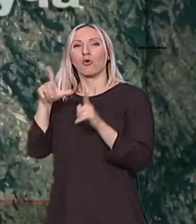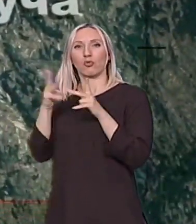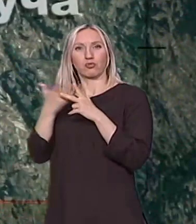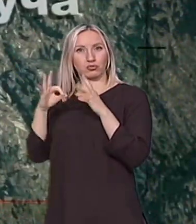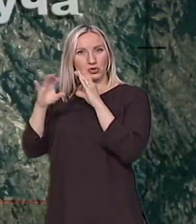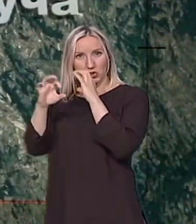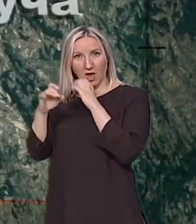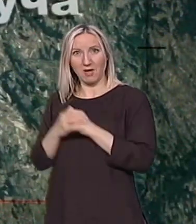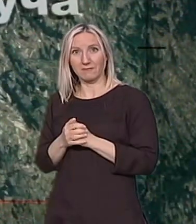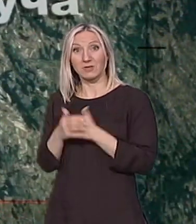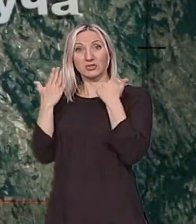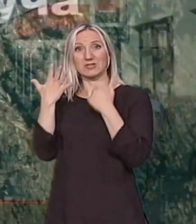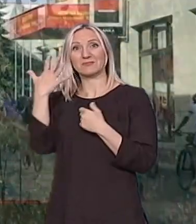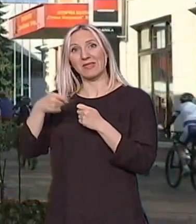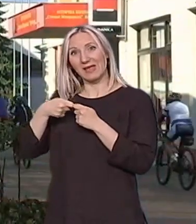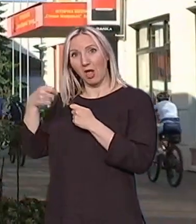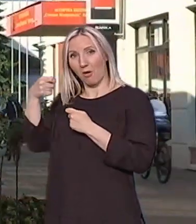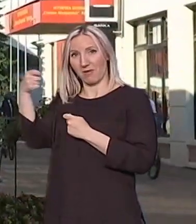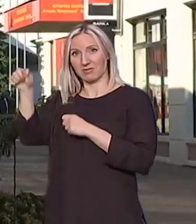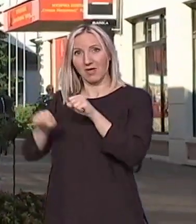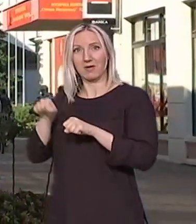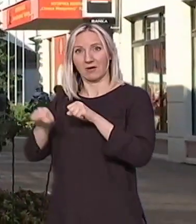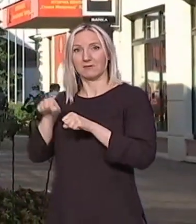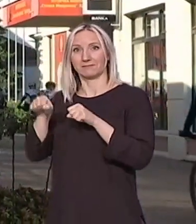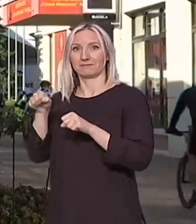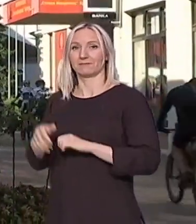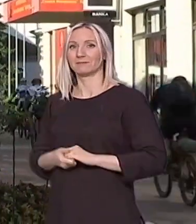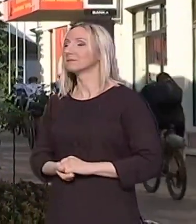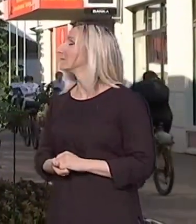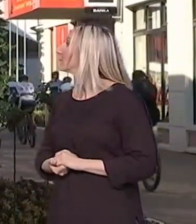Trebalo je prevaliti 65 km.